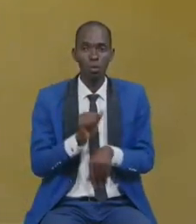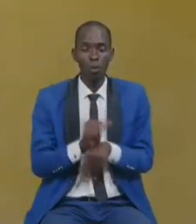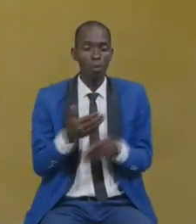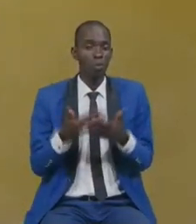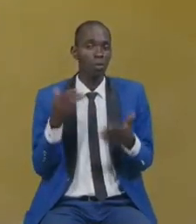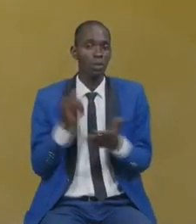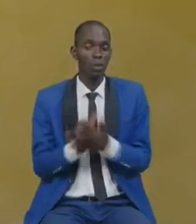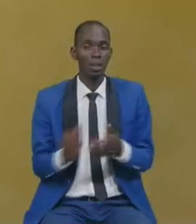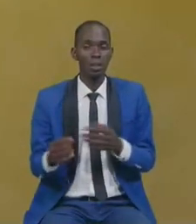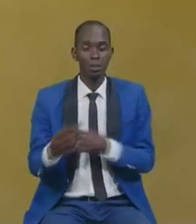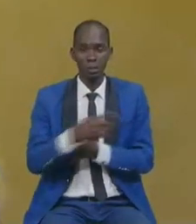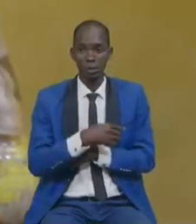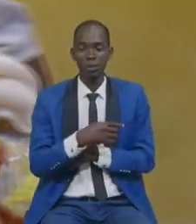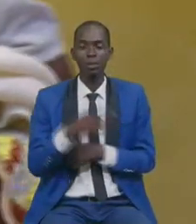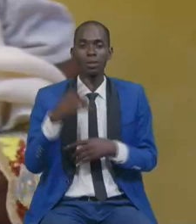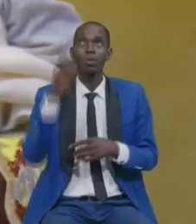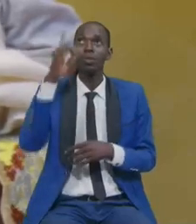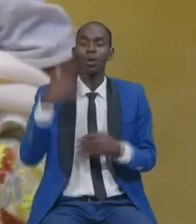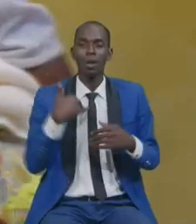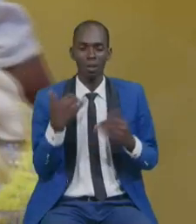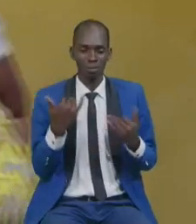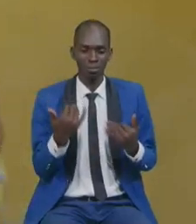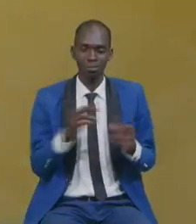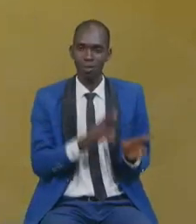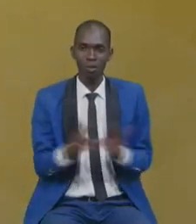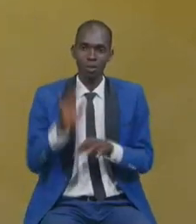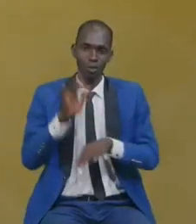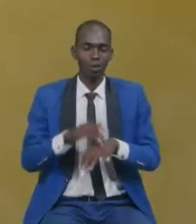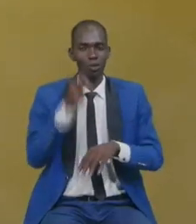Dieu m'a touché avant la croisade.